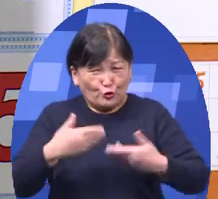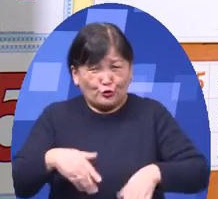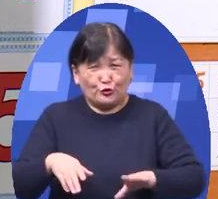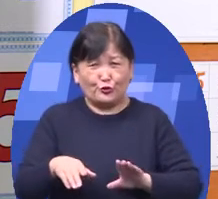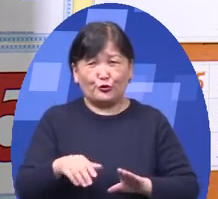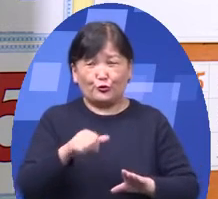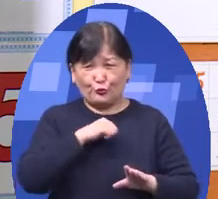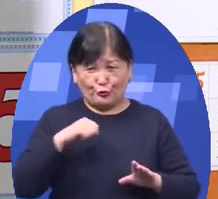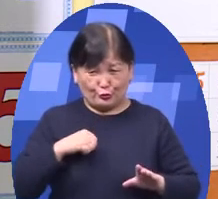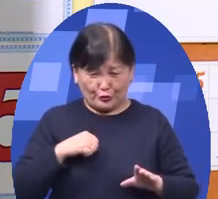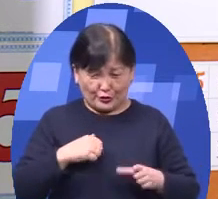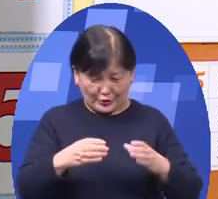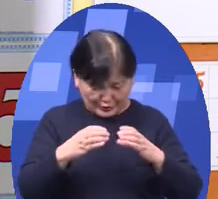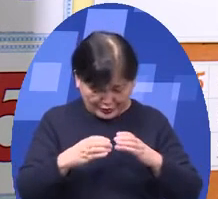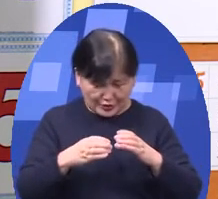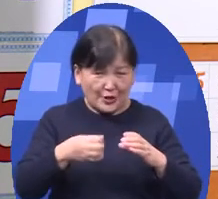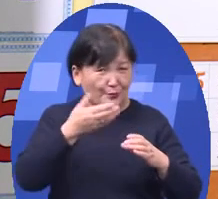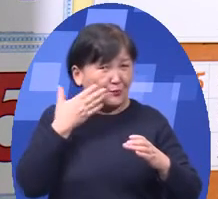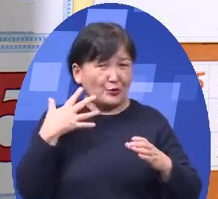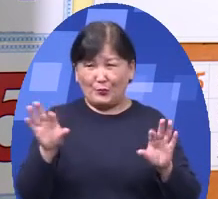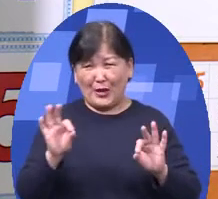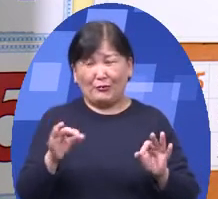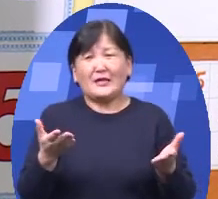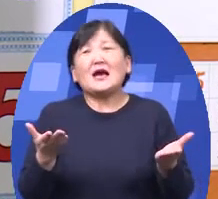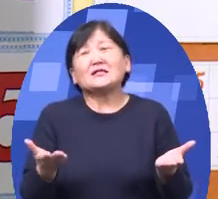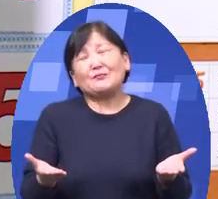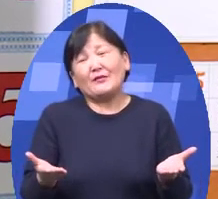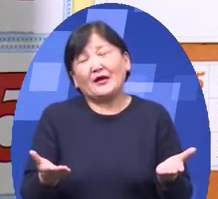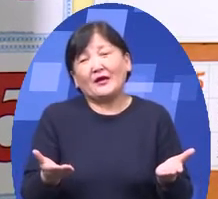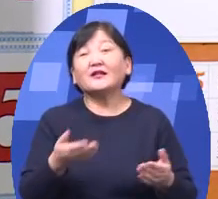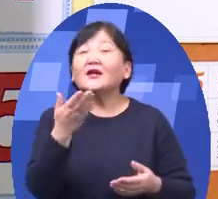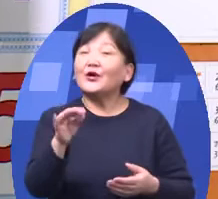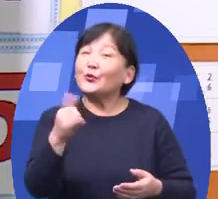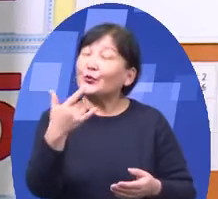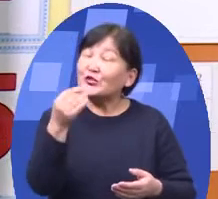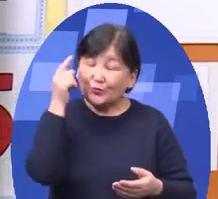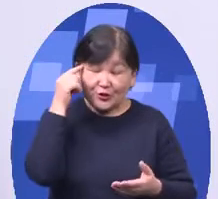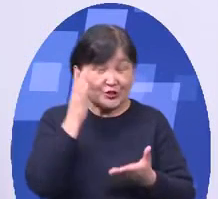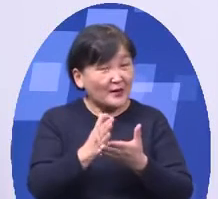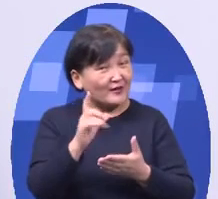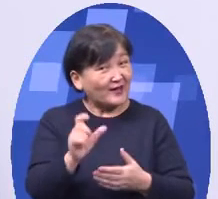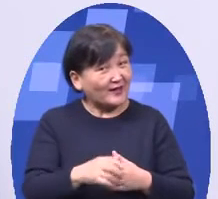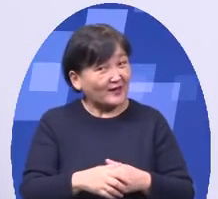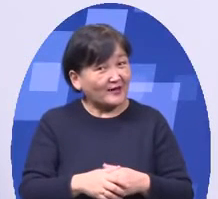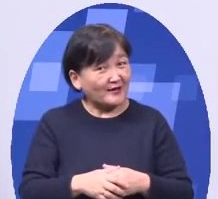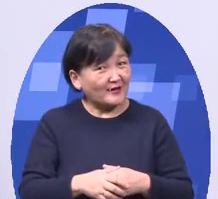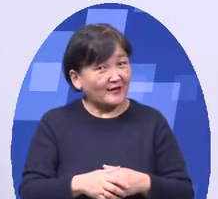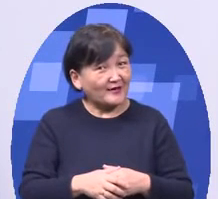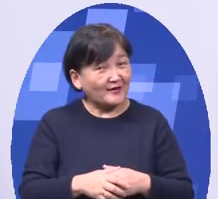Төрсөн өдрийн эцэг маань өөрөө яагаад бялууг үлдчихвээ? Та нар юу гэж бодож байна хүүхдүүдээ?